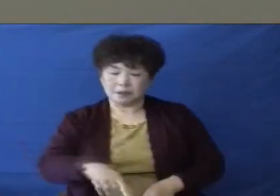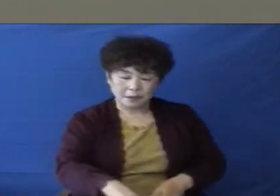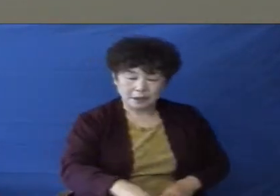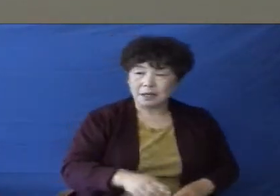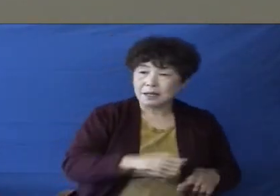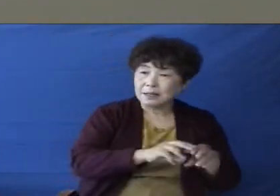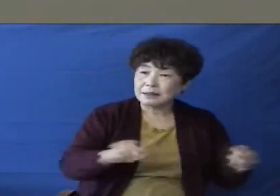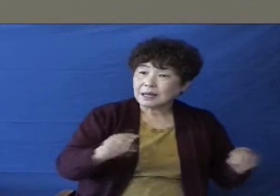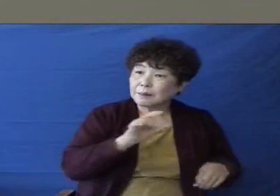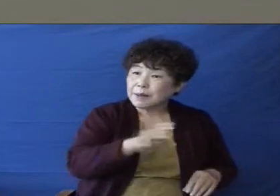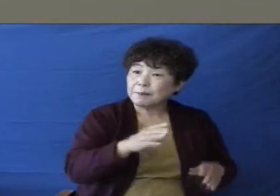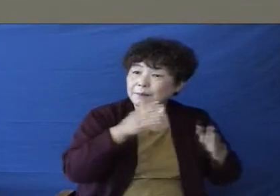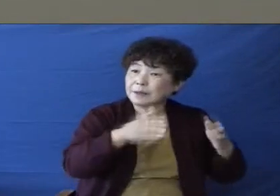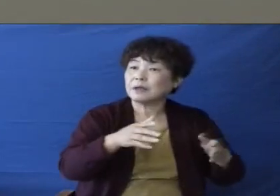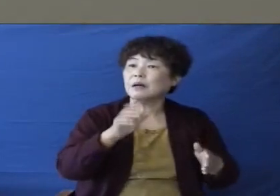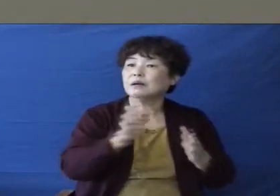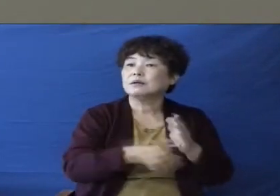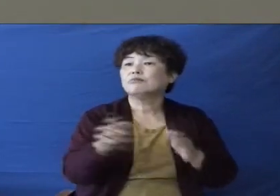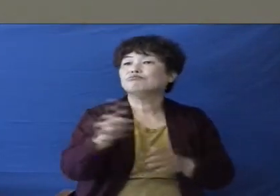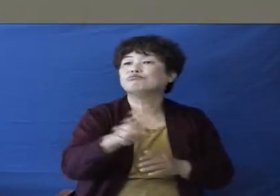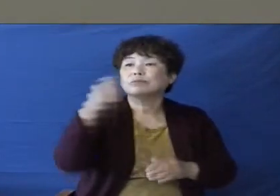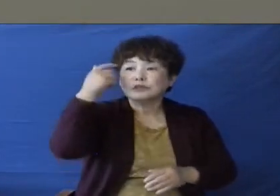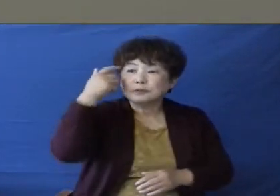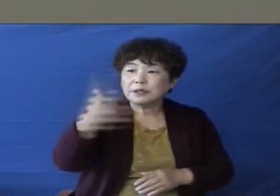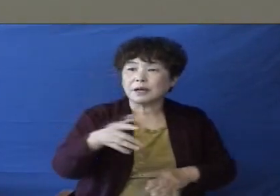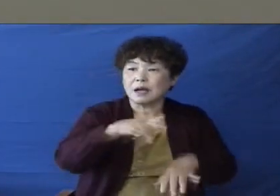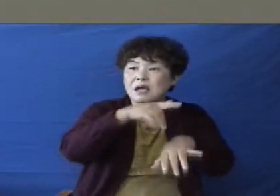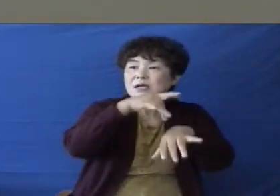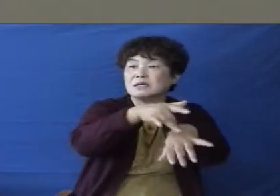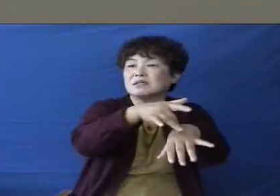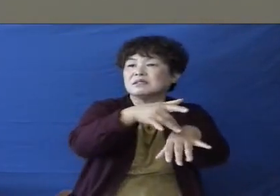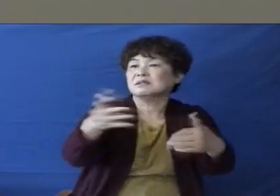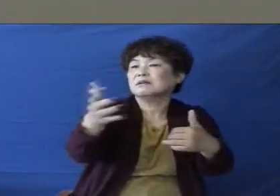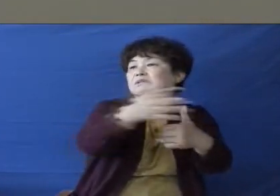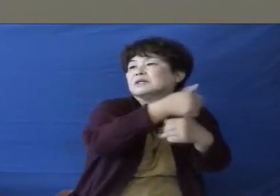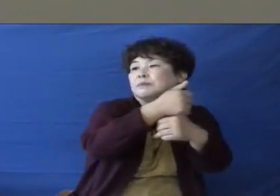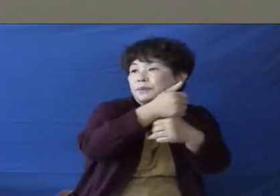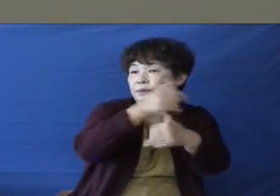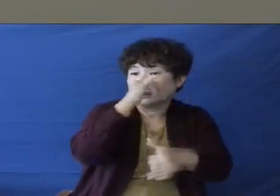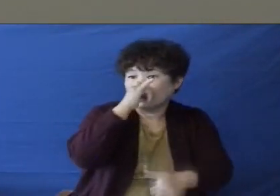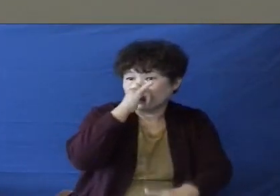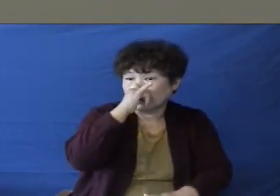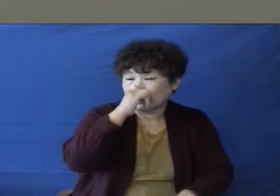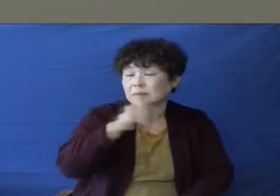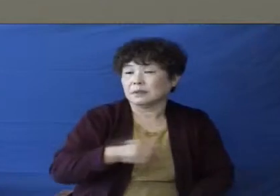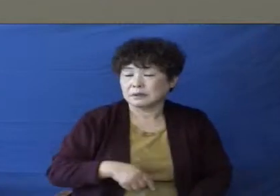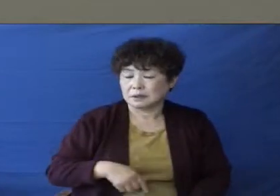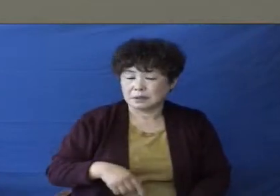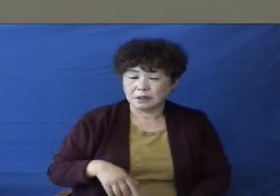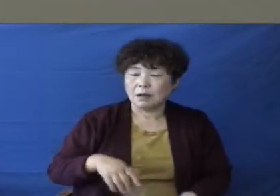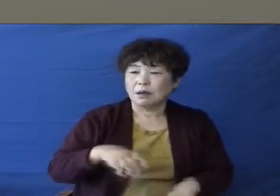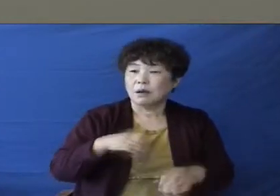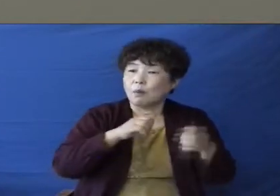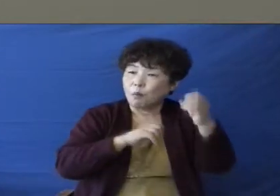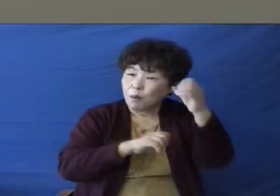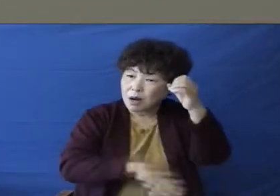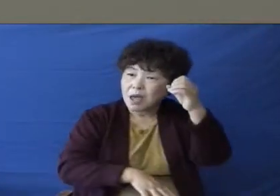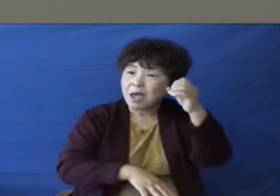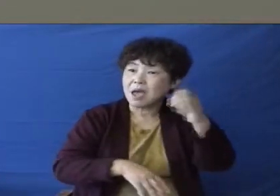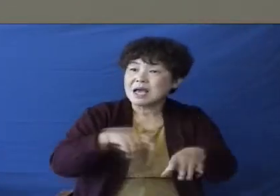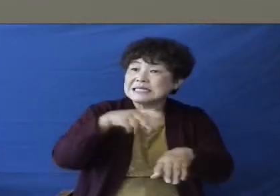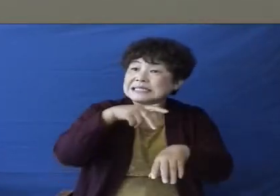사단에게 사로잡혀 있어요 여러분 사단과 귀신이 사로잡혀 있는 사람은 요 이 땅의 문제만 보고 삽니다